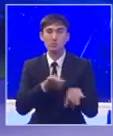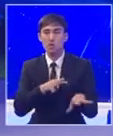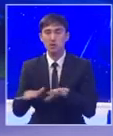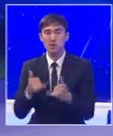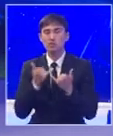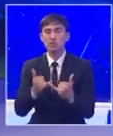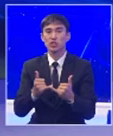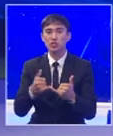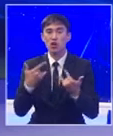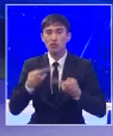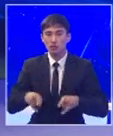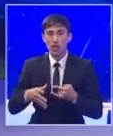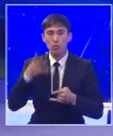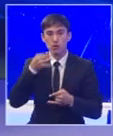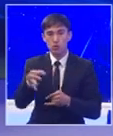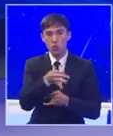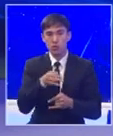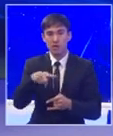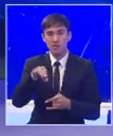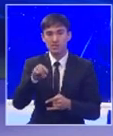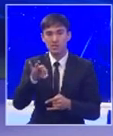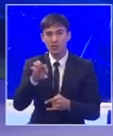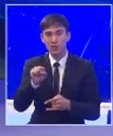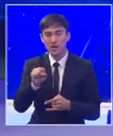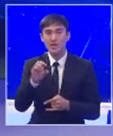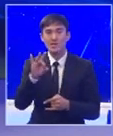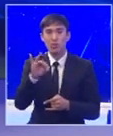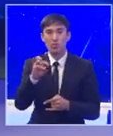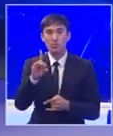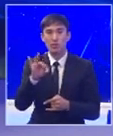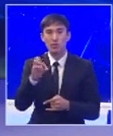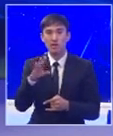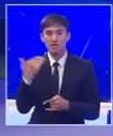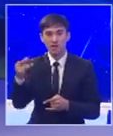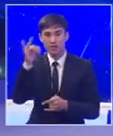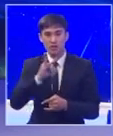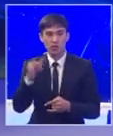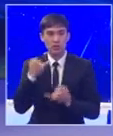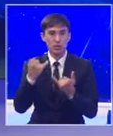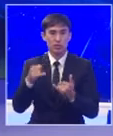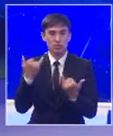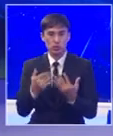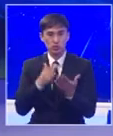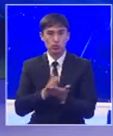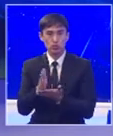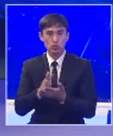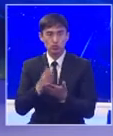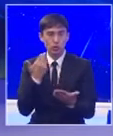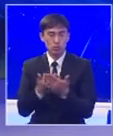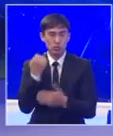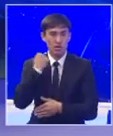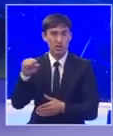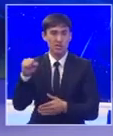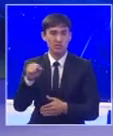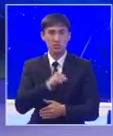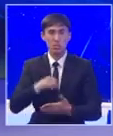мероприятий в честь уроженцев Алматинской области Лязат Асановой и Эрбола Спатаева, чья история по сей день служит образцом героизма